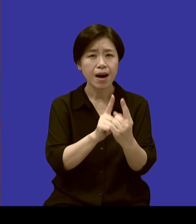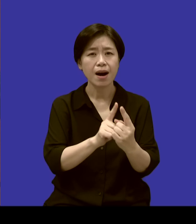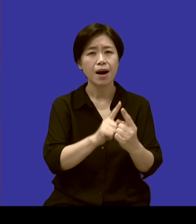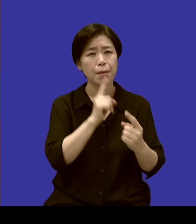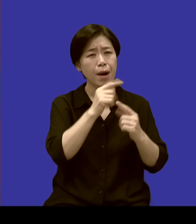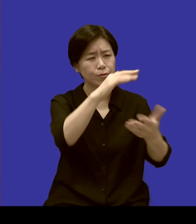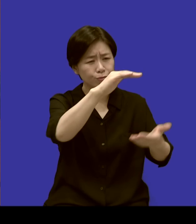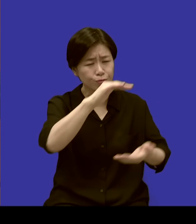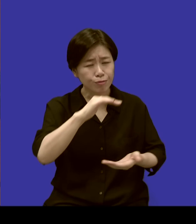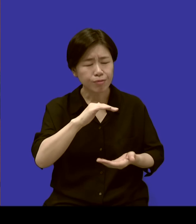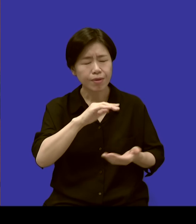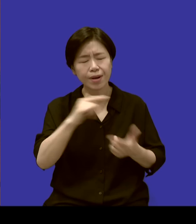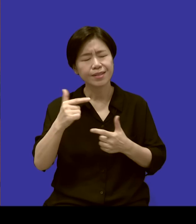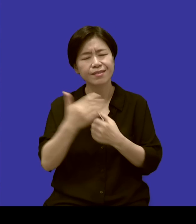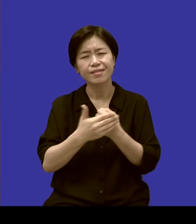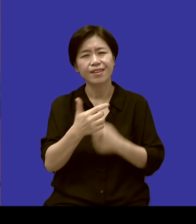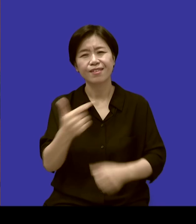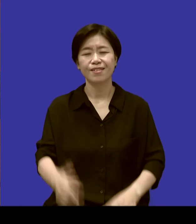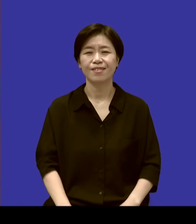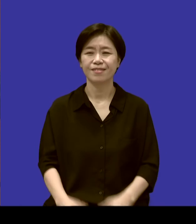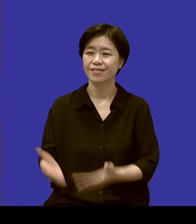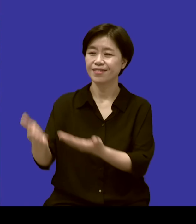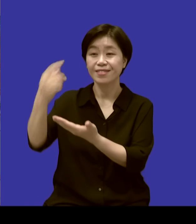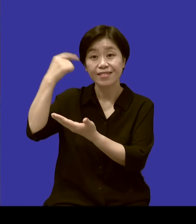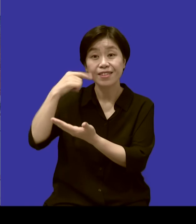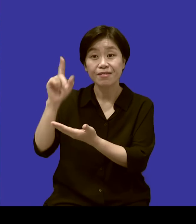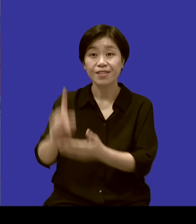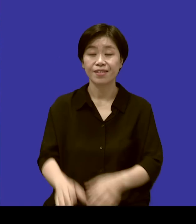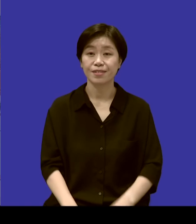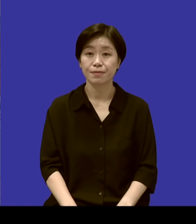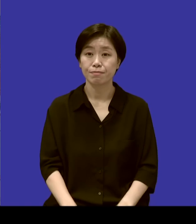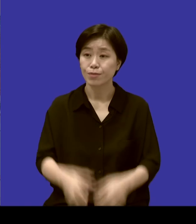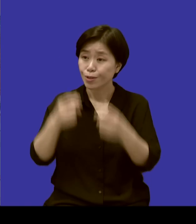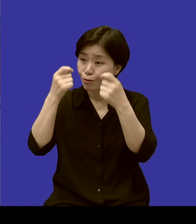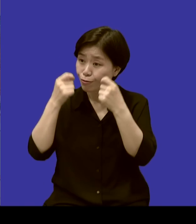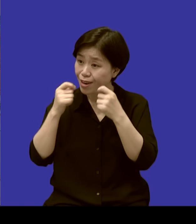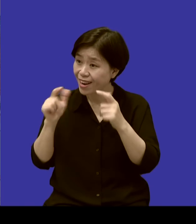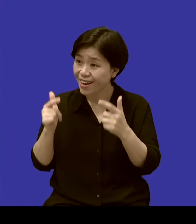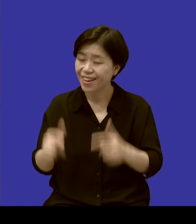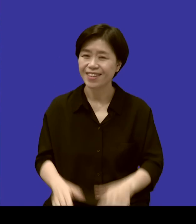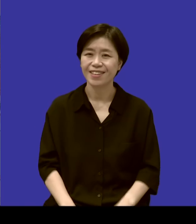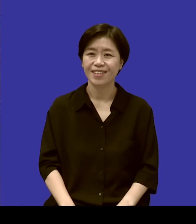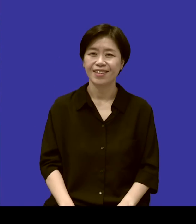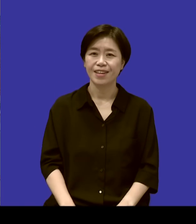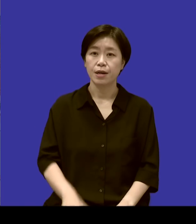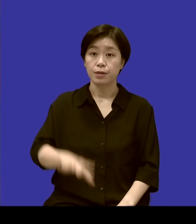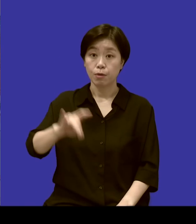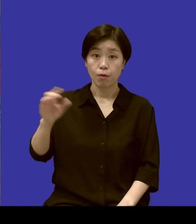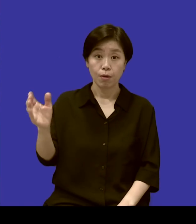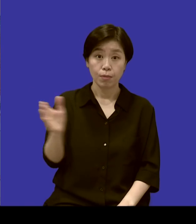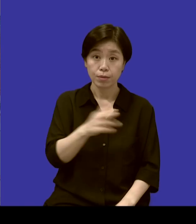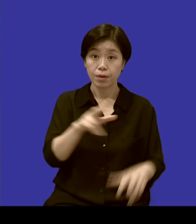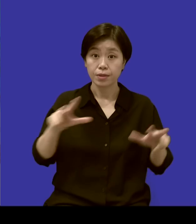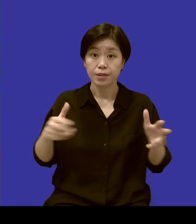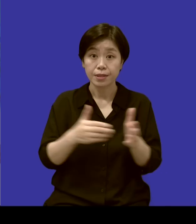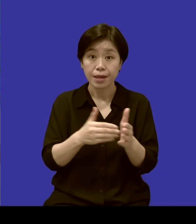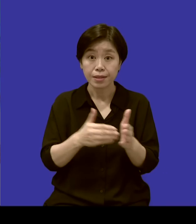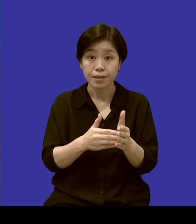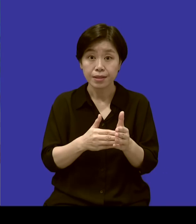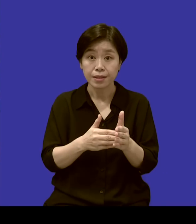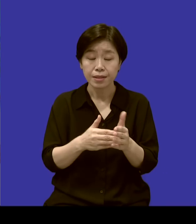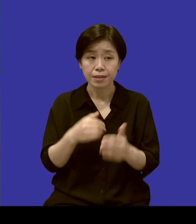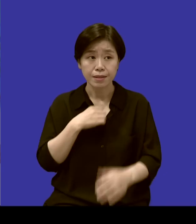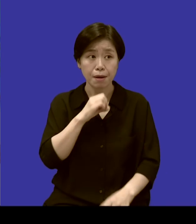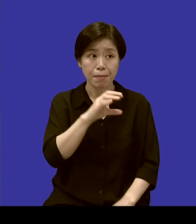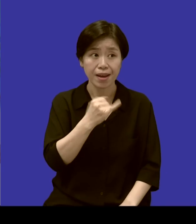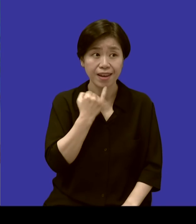많은 도전도 되고 은혜를 받았어요. 우리 수리자매 어떠셨어요? 왜 이렇게 울려고 그래 또? 저는 시종일관 네. 이름